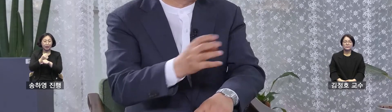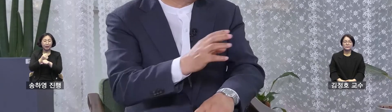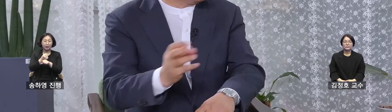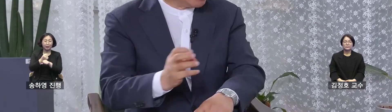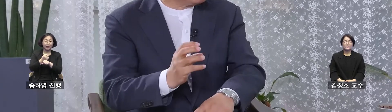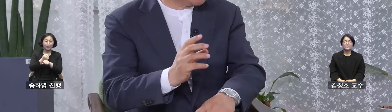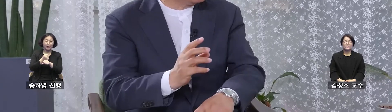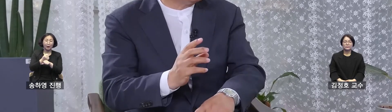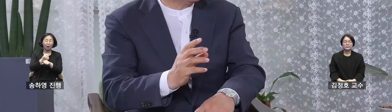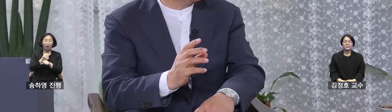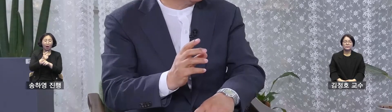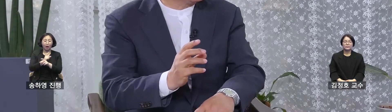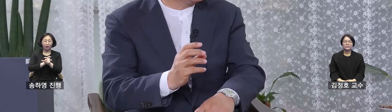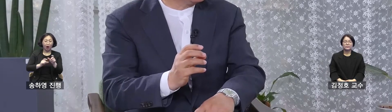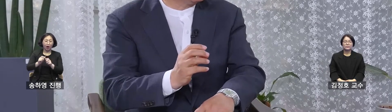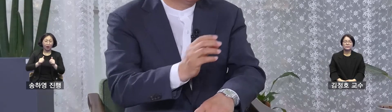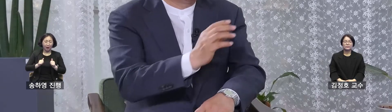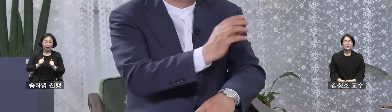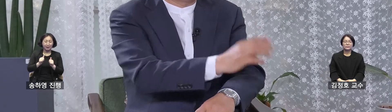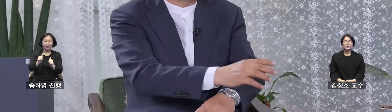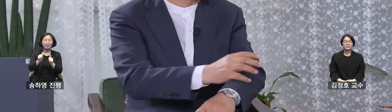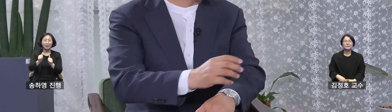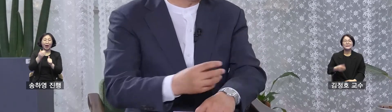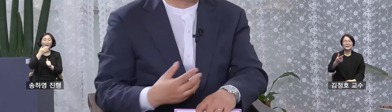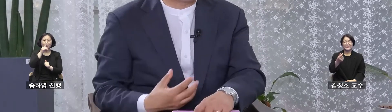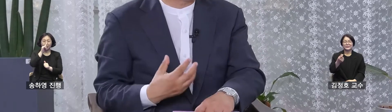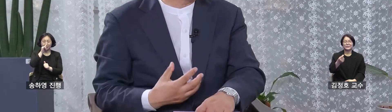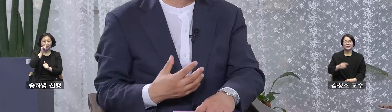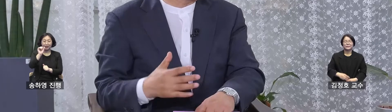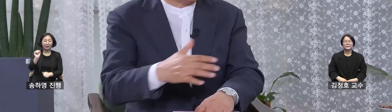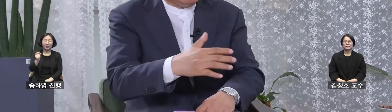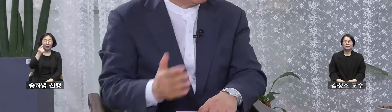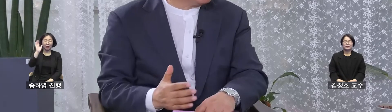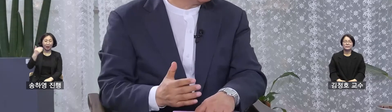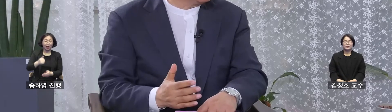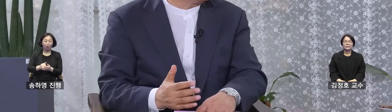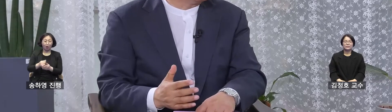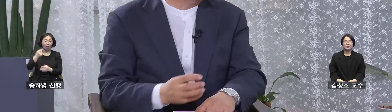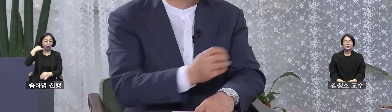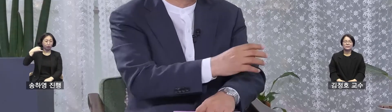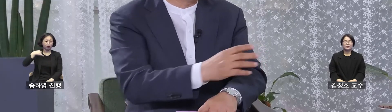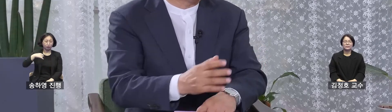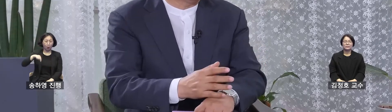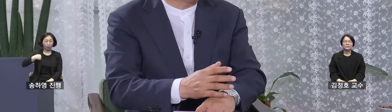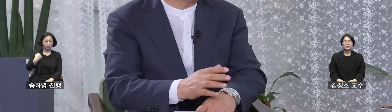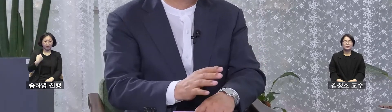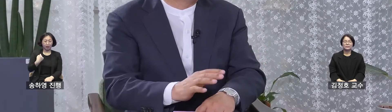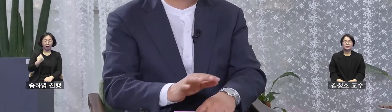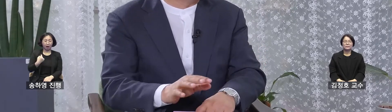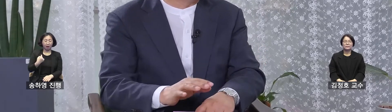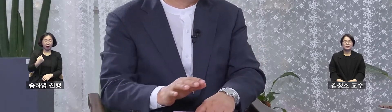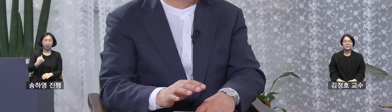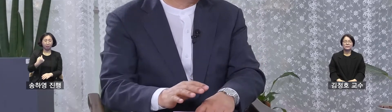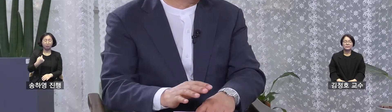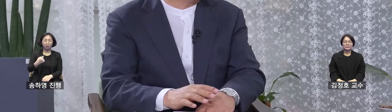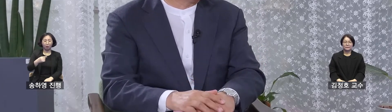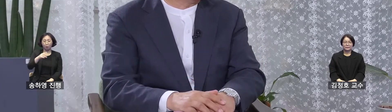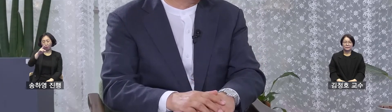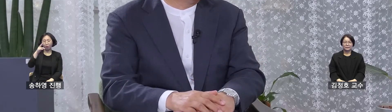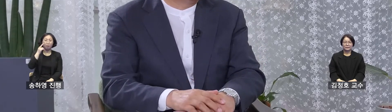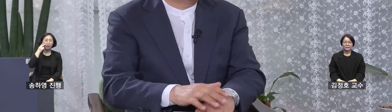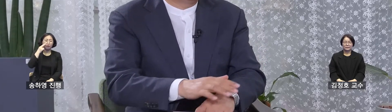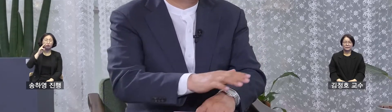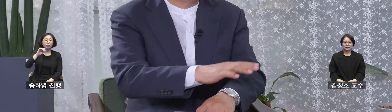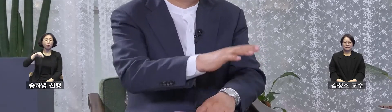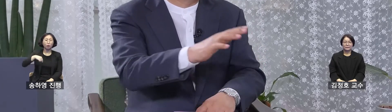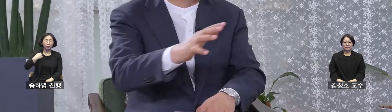해결하는데 자세를 좀 바꾸게 하는 측면도 있는 것 같아요. 그렇습니다. 뭐 중국이 중국 혼자만 잘 방어한다고 미국이 잘한다고 네. 이게 되는 게 아니니까